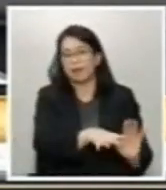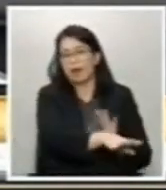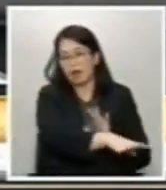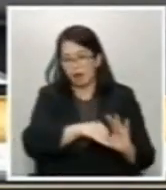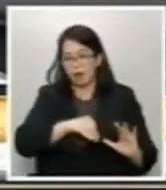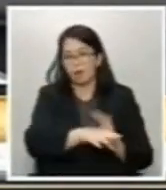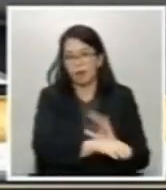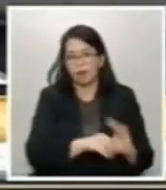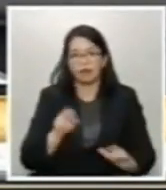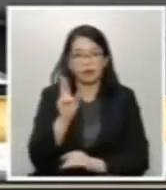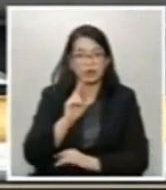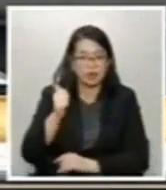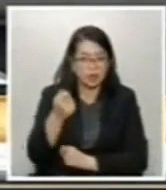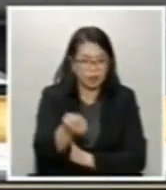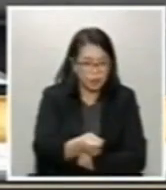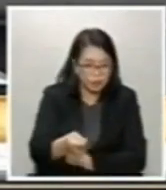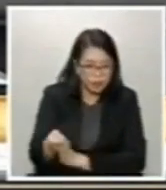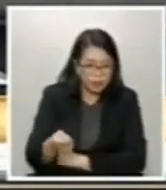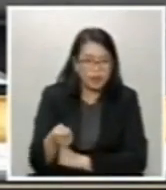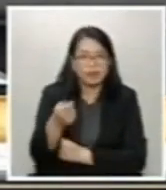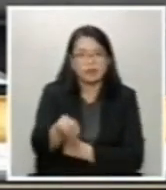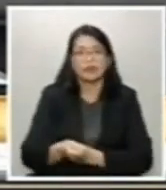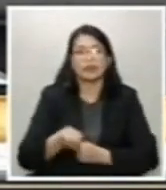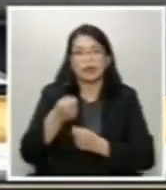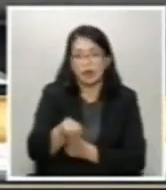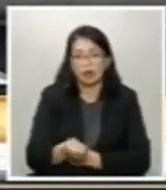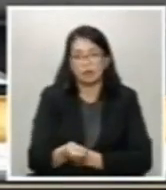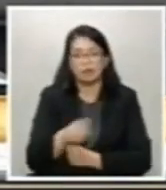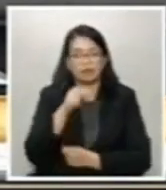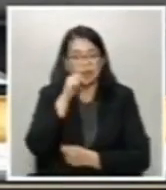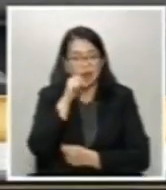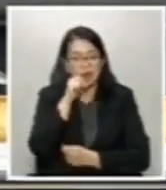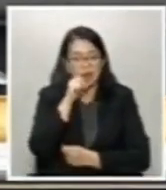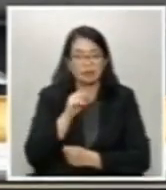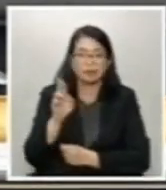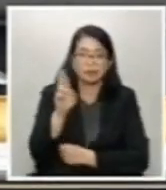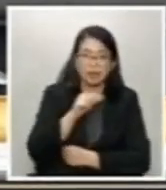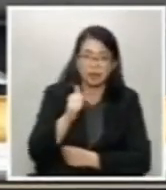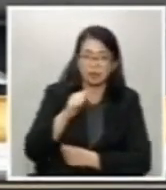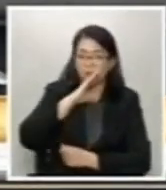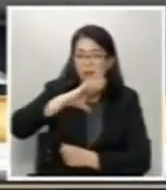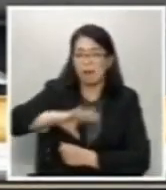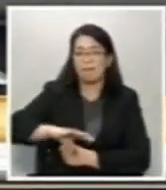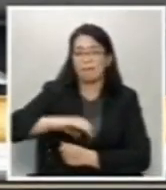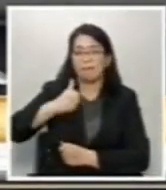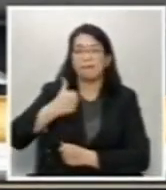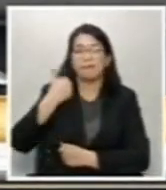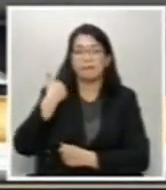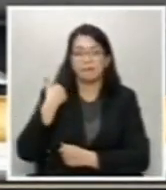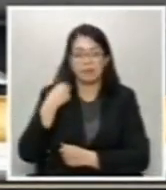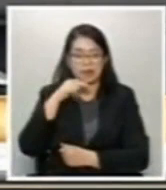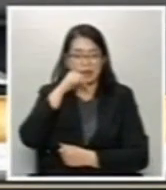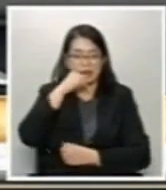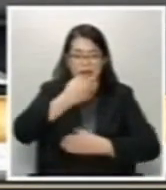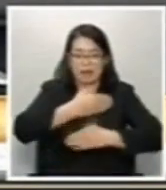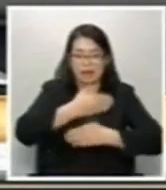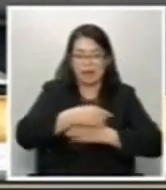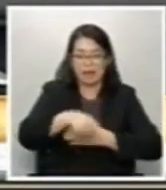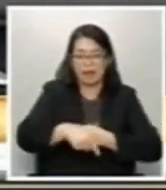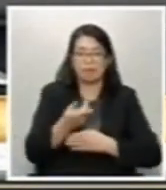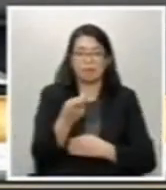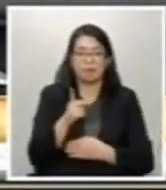ำเพื่อการเกษตรกรรมในพื้นที่อย่างเช่นในอำเภอเมืองก็มีอ่างเก็บน้ำบ้านคลอง